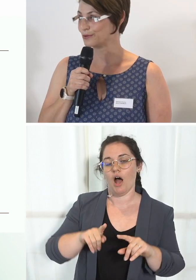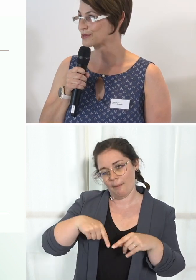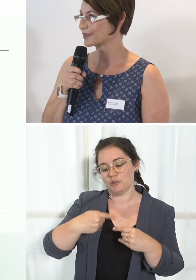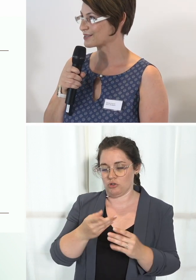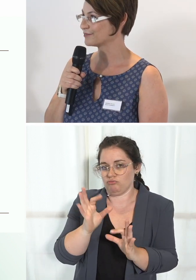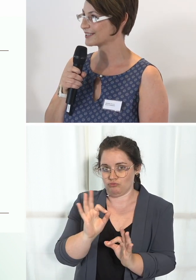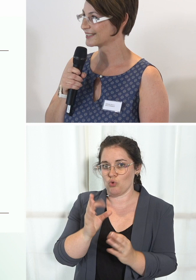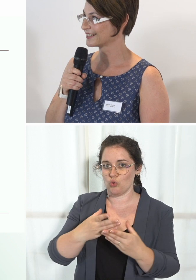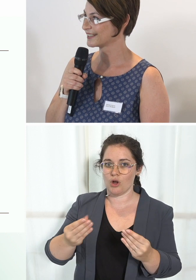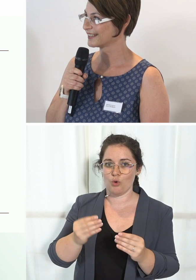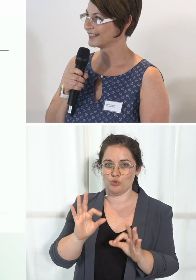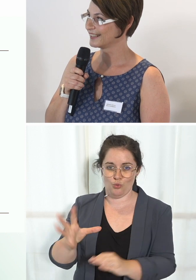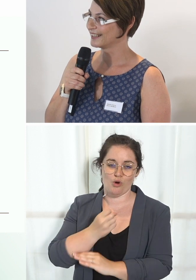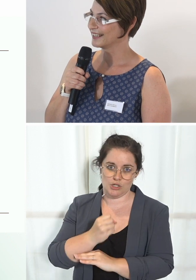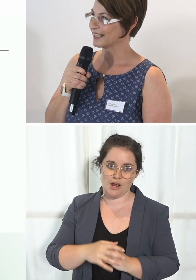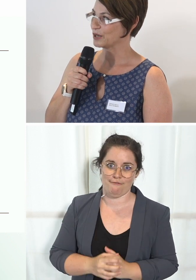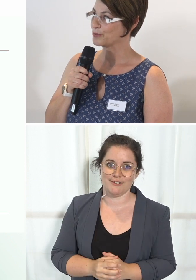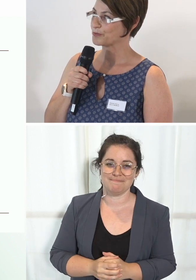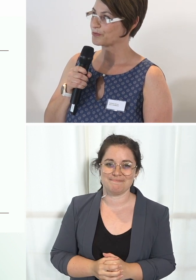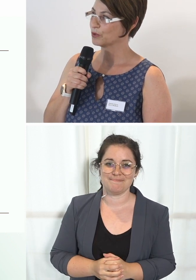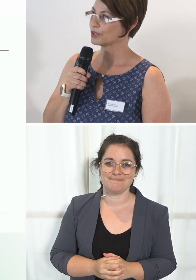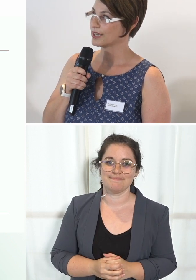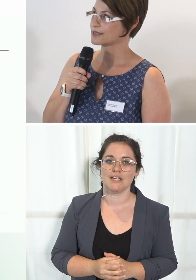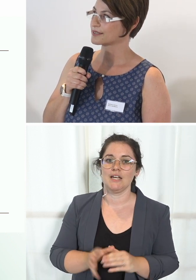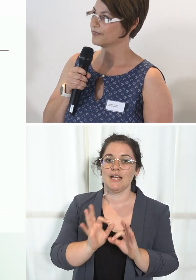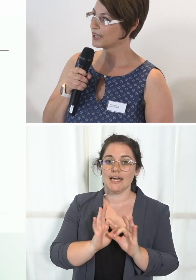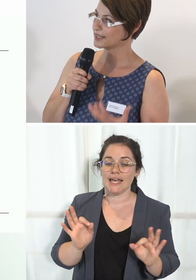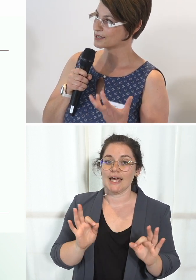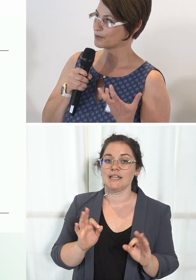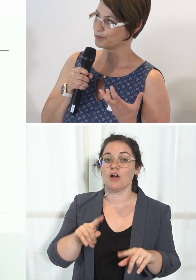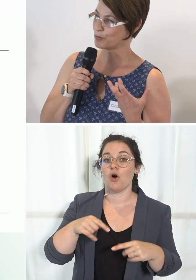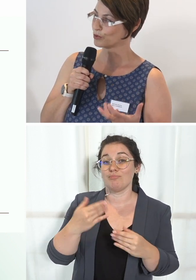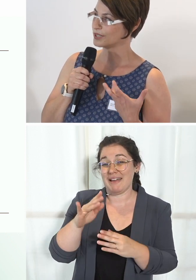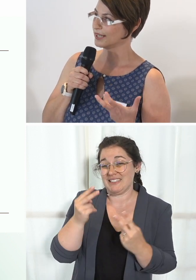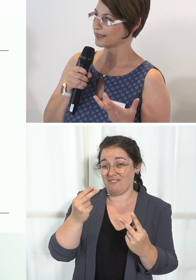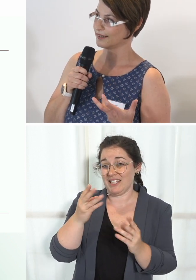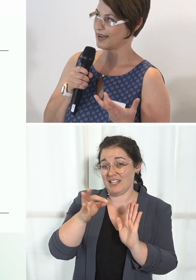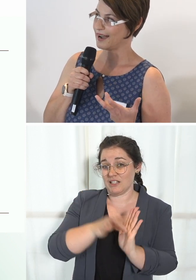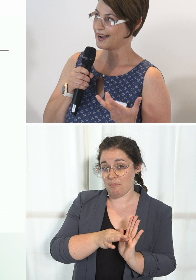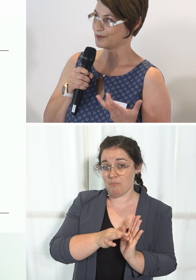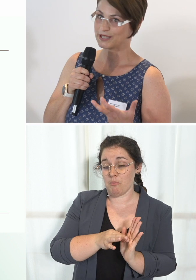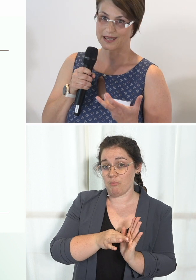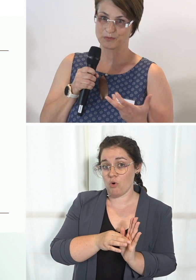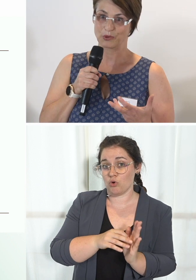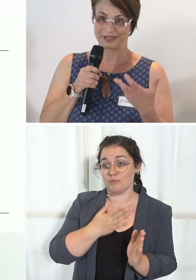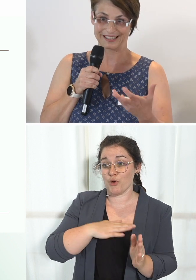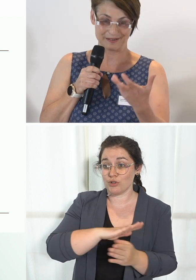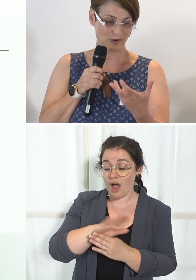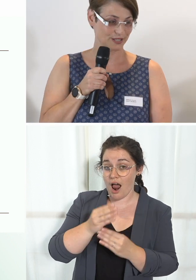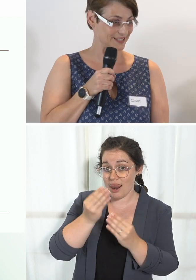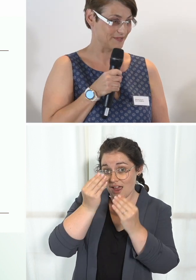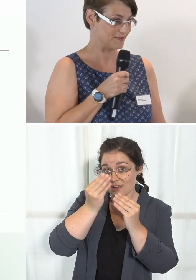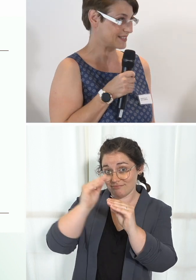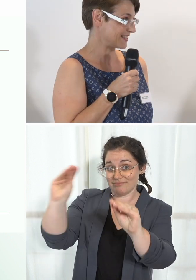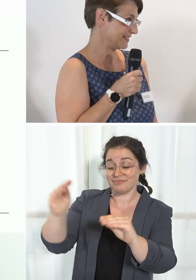gut gelöst und geschafft. Genau. Und als wichtigster Punkt, den ich allen mitgeben